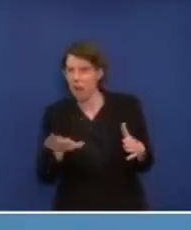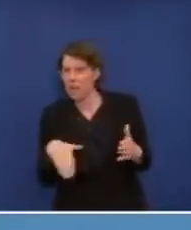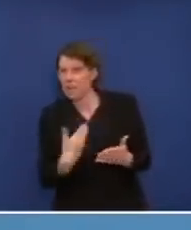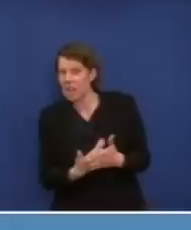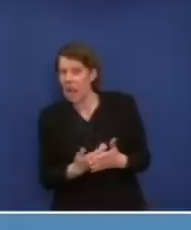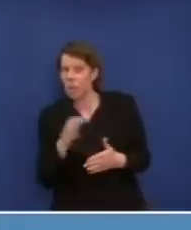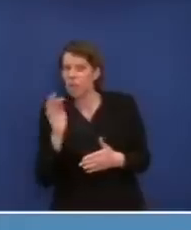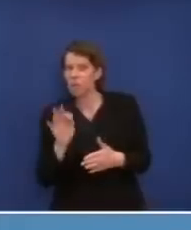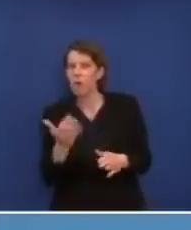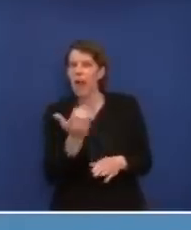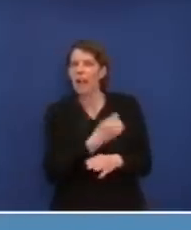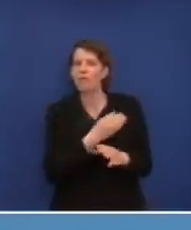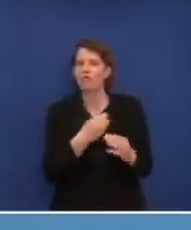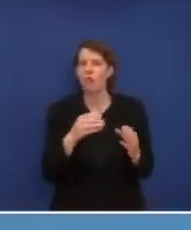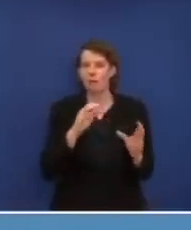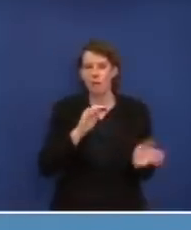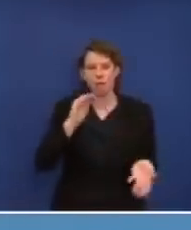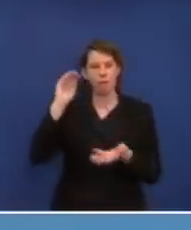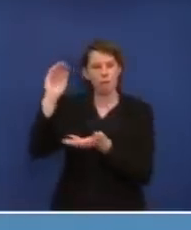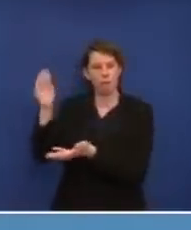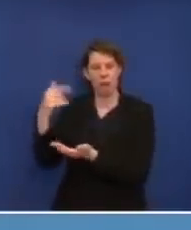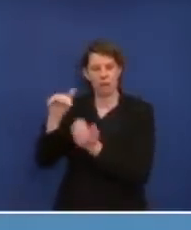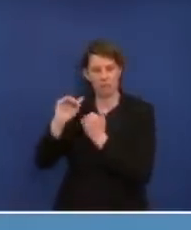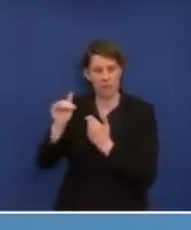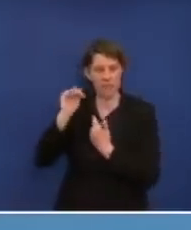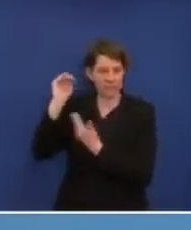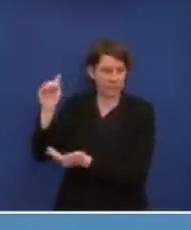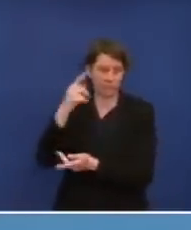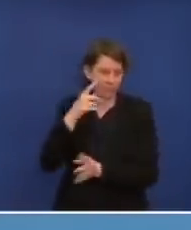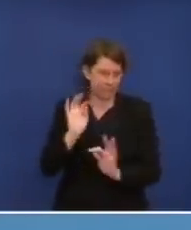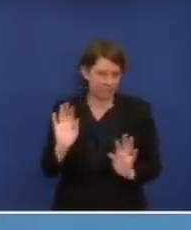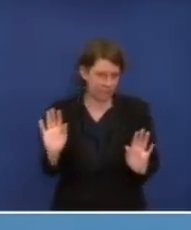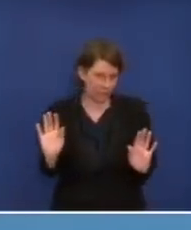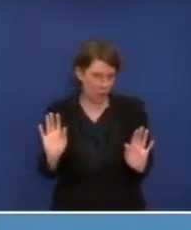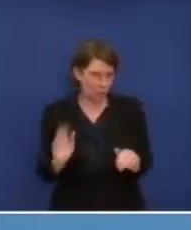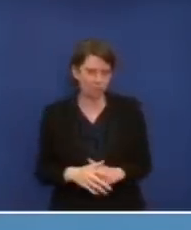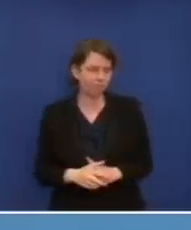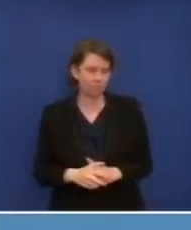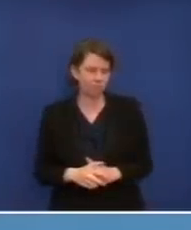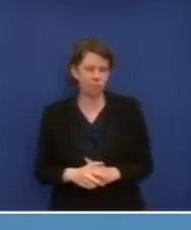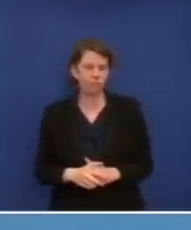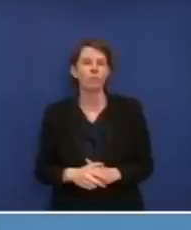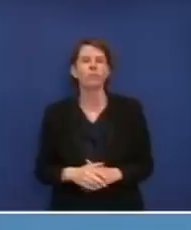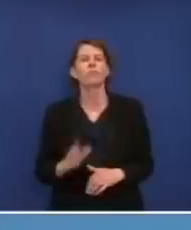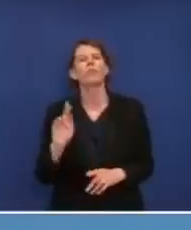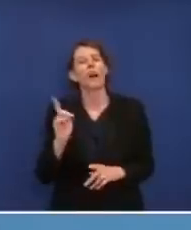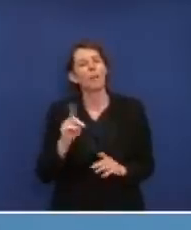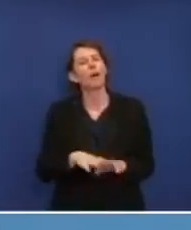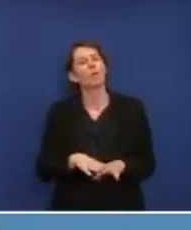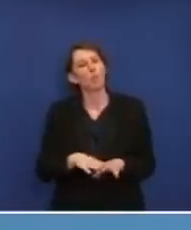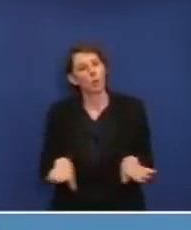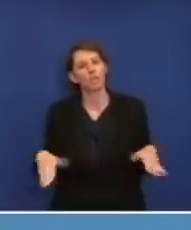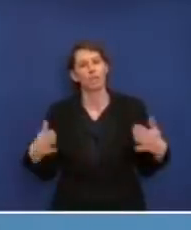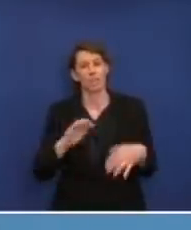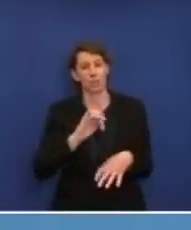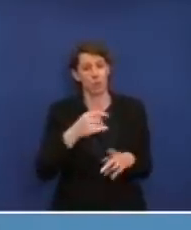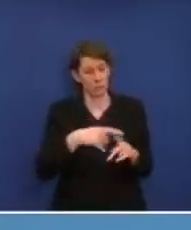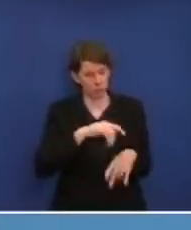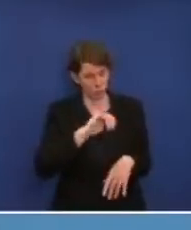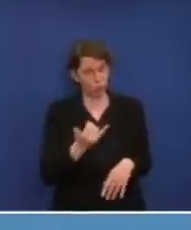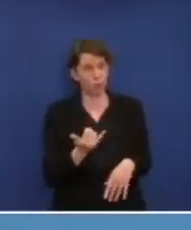bestimmten Impfstoffchargen da möglich ist für eine Lieferung an andere Länder. Grundsätzlich ist es aber so bei Johnson &